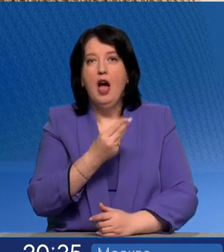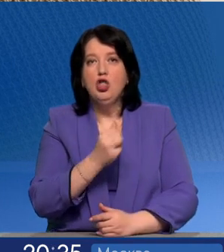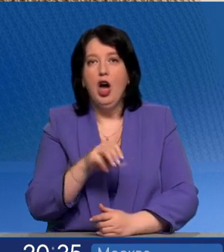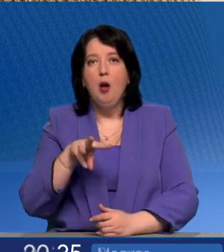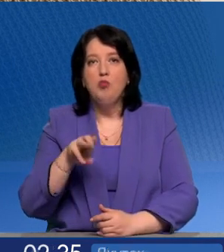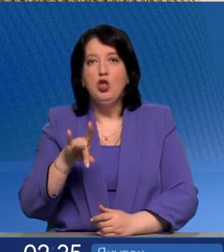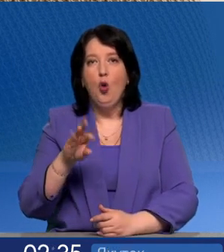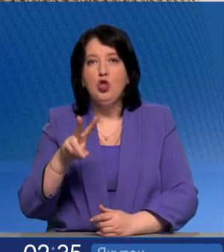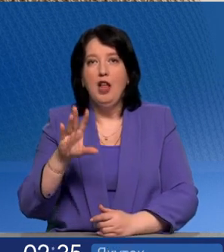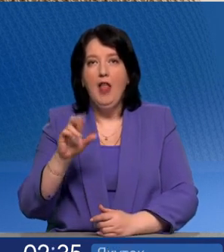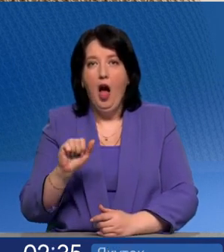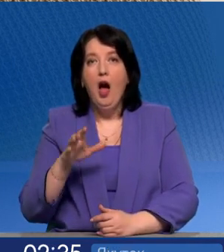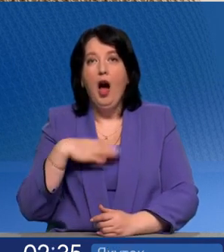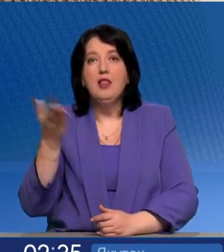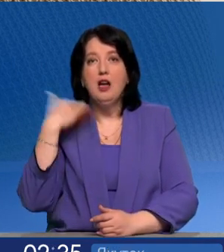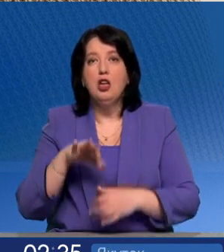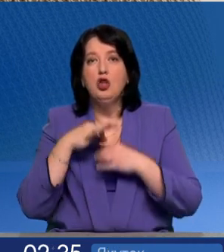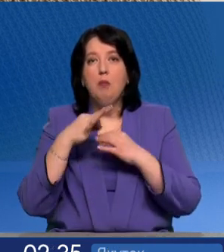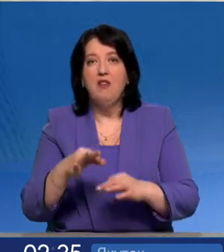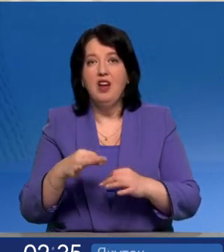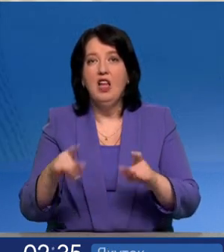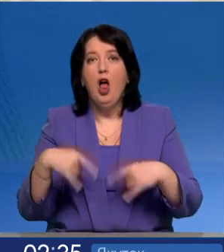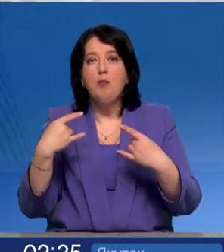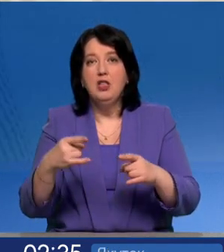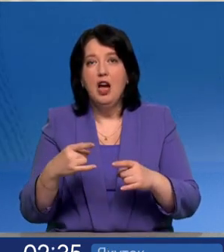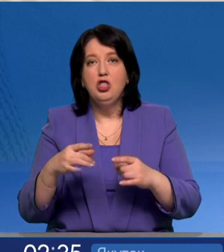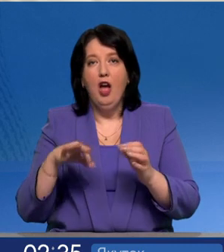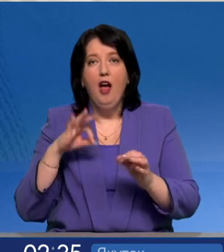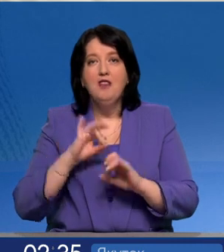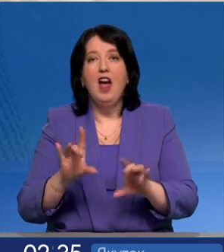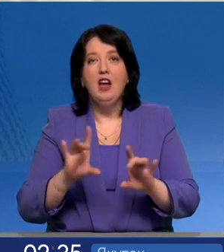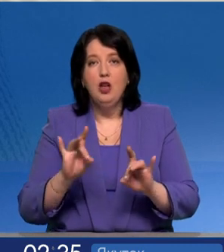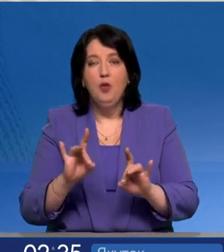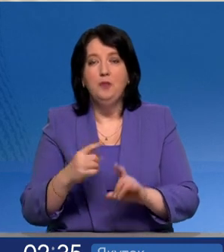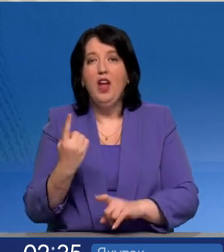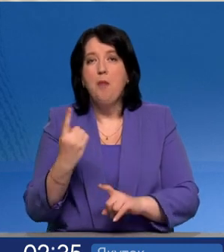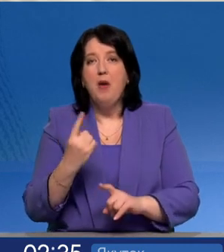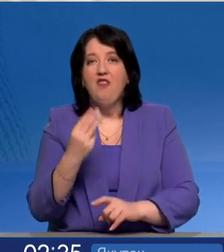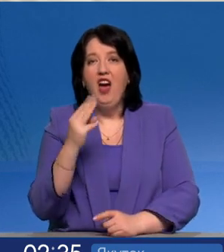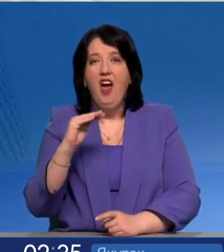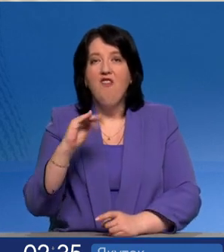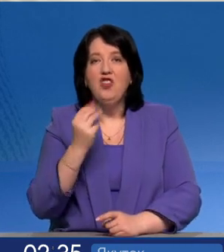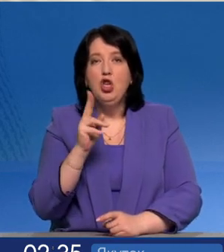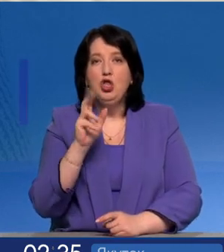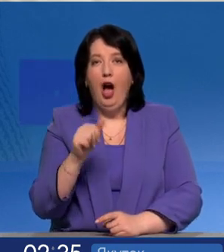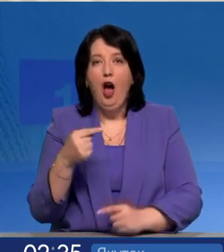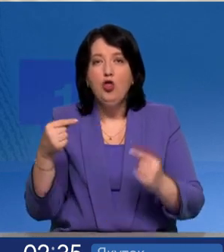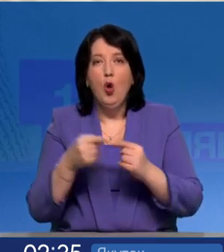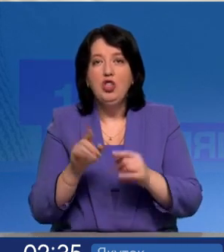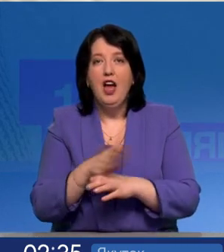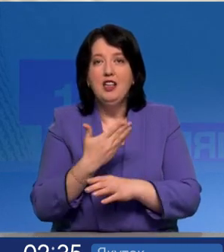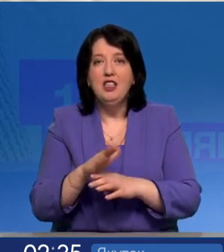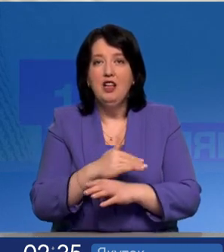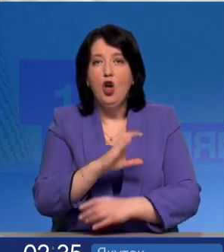блогерша. Раньше я вела передачу на радио, а теперь веду этот подкаст. Начнем с первой фишки. Первая фишка заключается в том, чтобы четко разделять